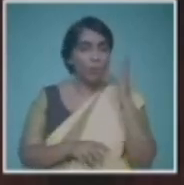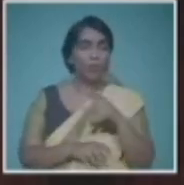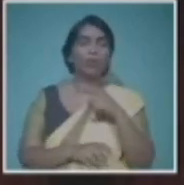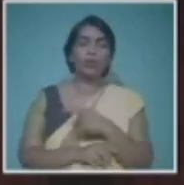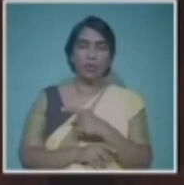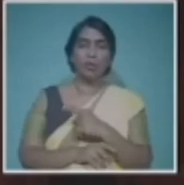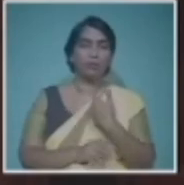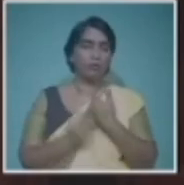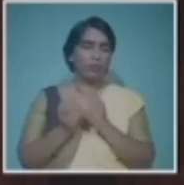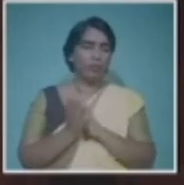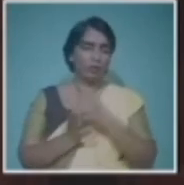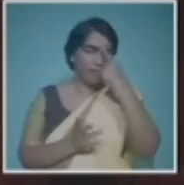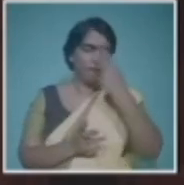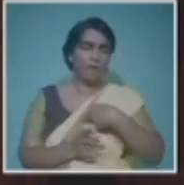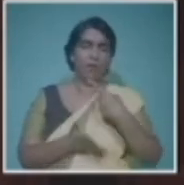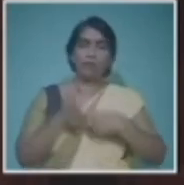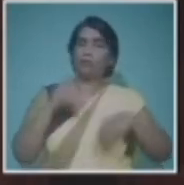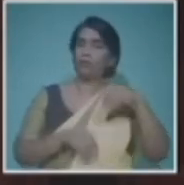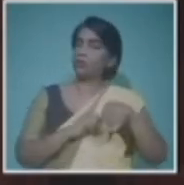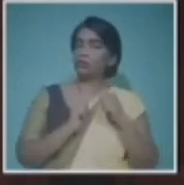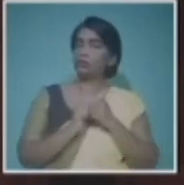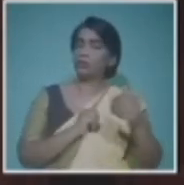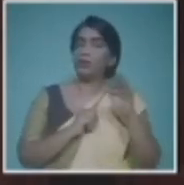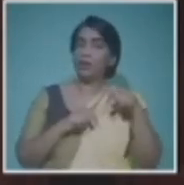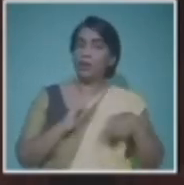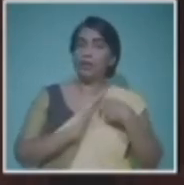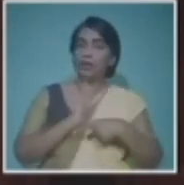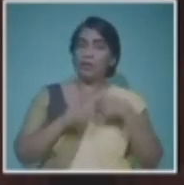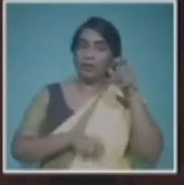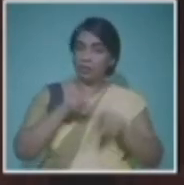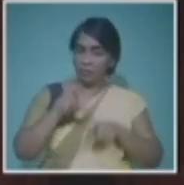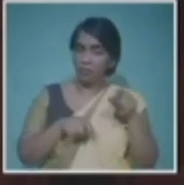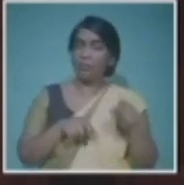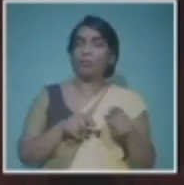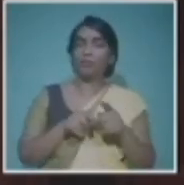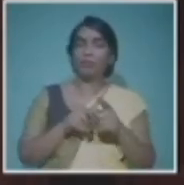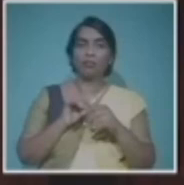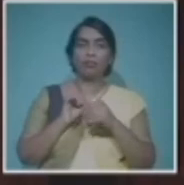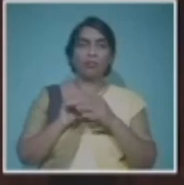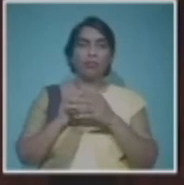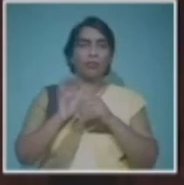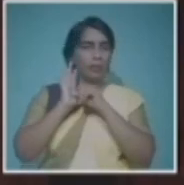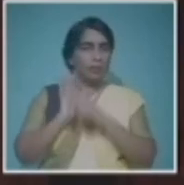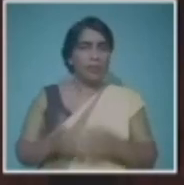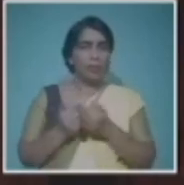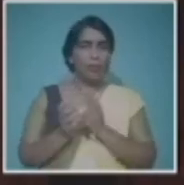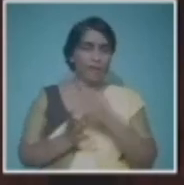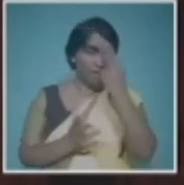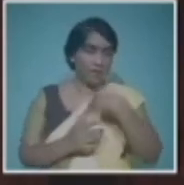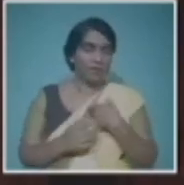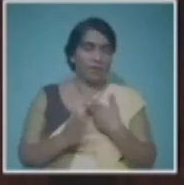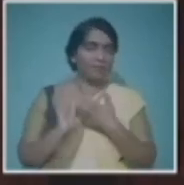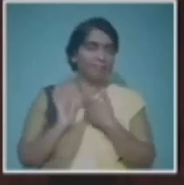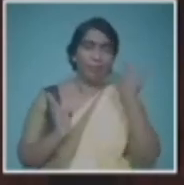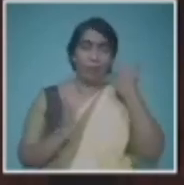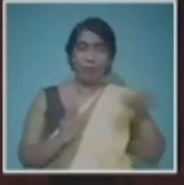තිබුණා හොරද සාක්ෂියක් ඇතුව දේශපාලනය කරන්න අද රටේ දේශපාලඥයන් යට දාලා තියෙන වල දාලා තියෙන තමන්ගේ